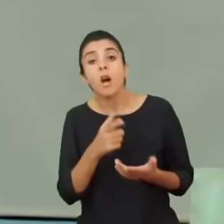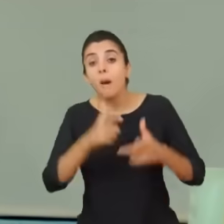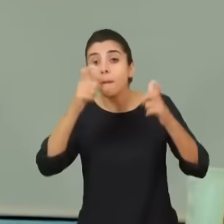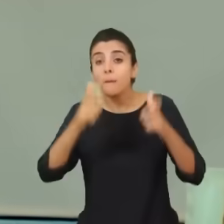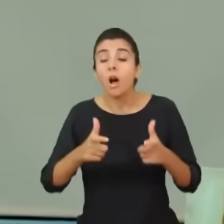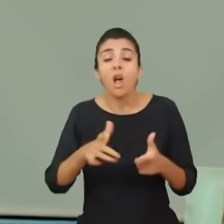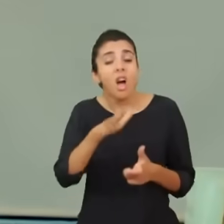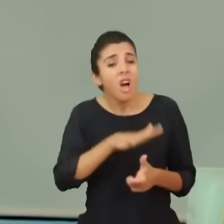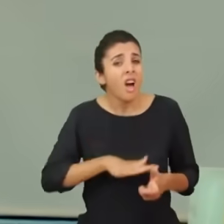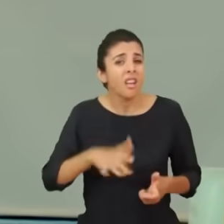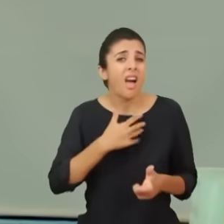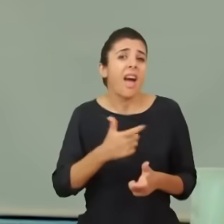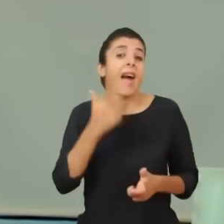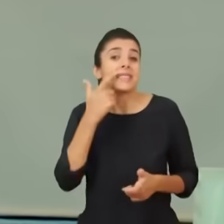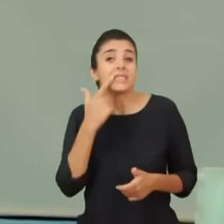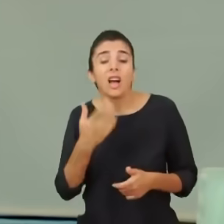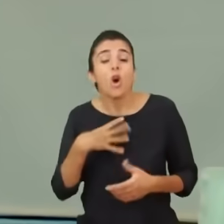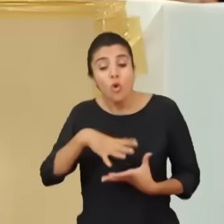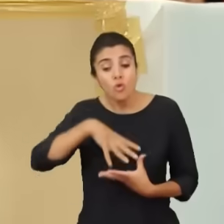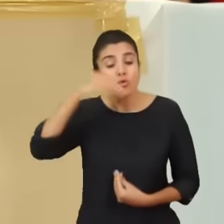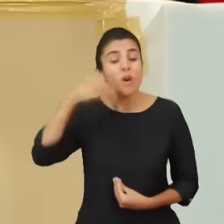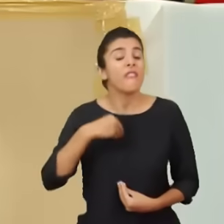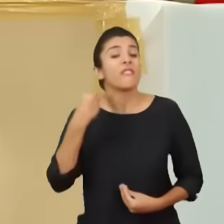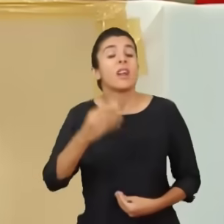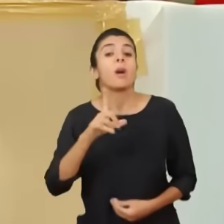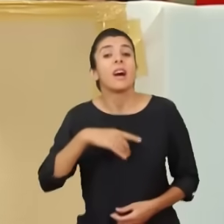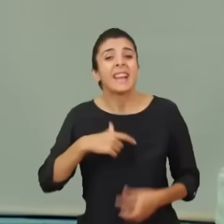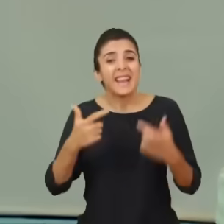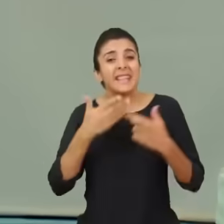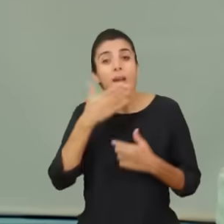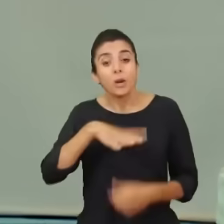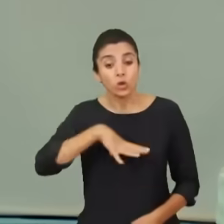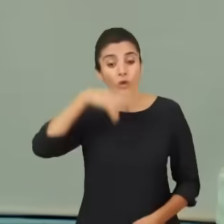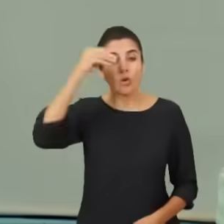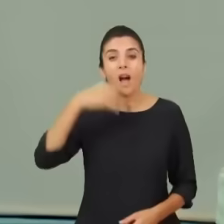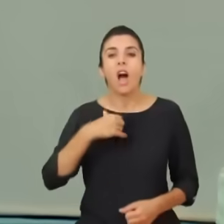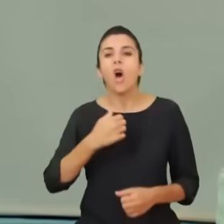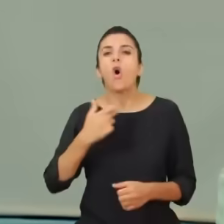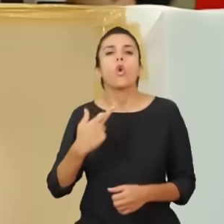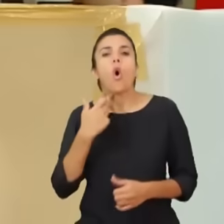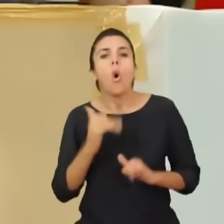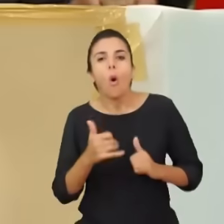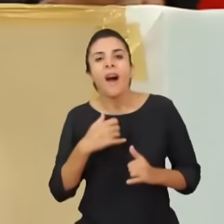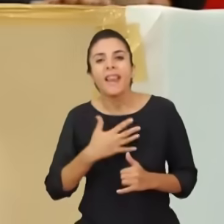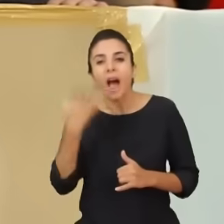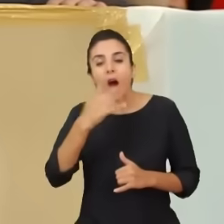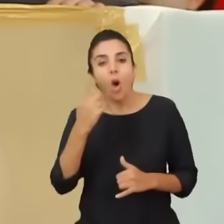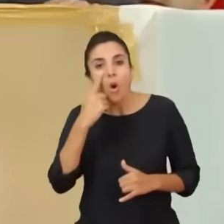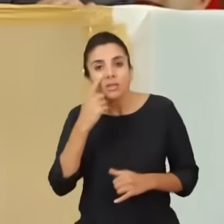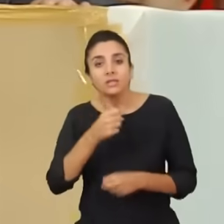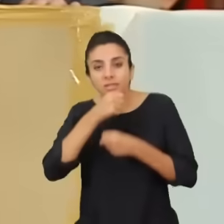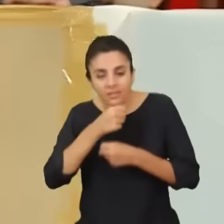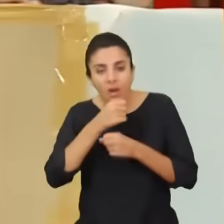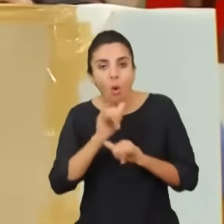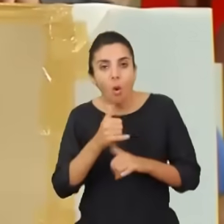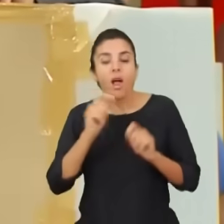artık eski ruhu yaşatma zamanı geldi. Ramazan ruhu, gölge oyunu, karagöz hacivat. Abi istediğin ruhu yaşat